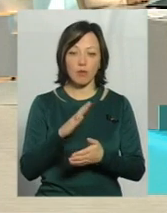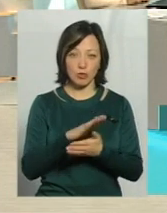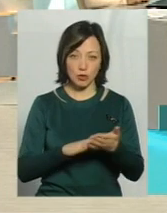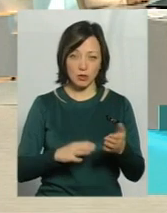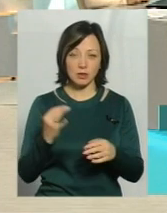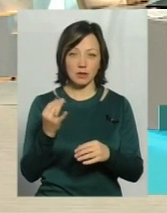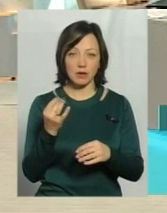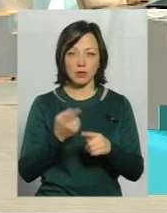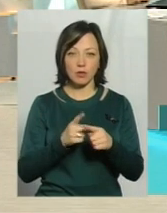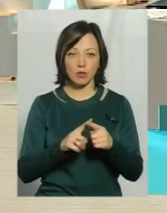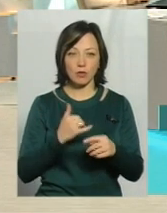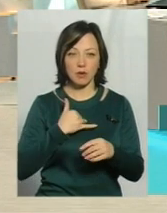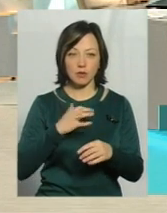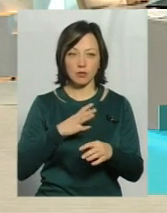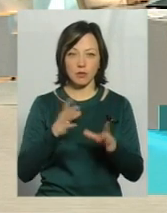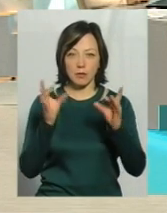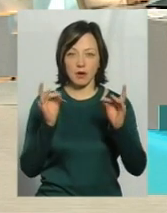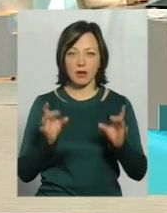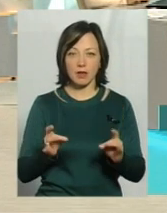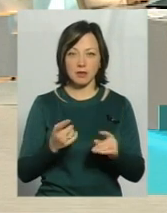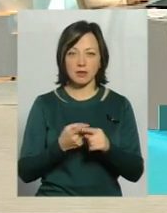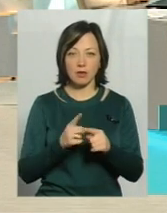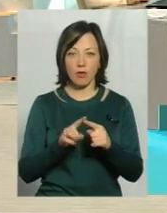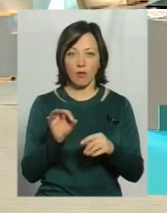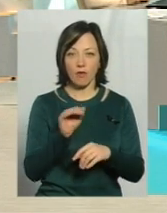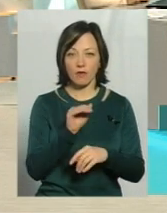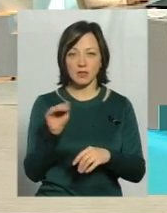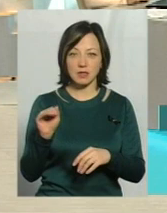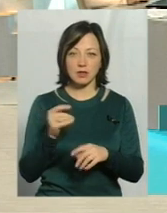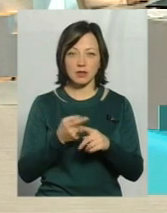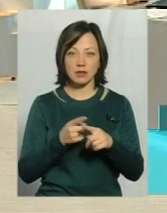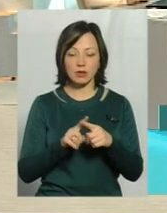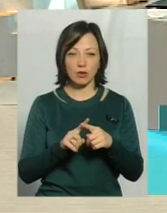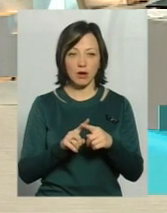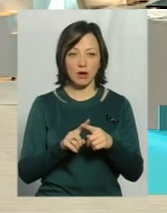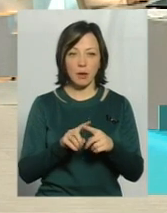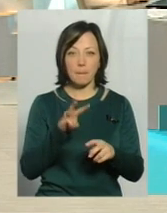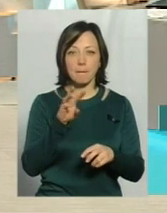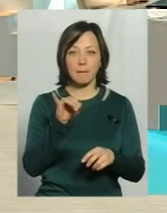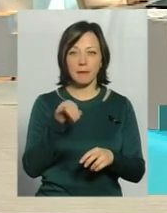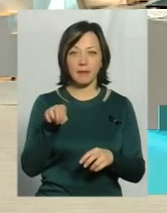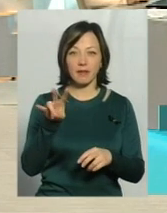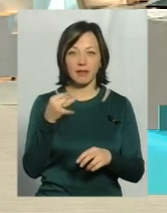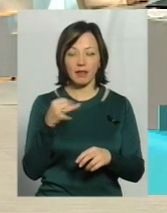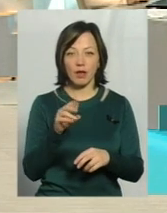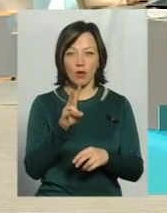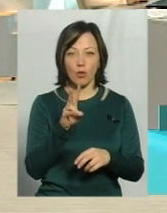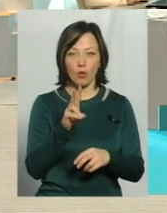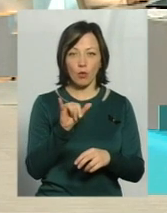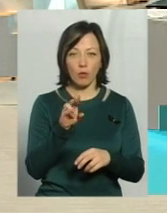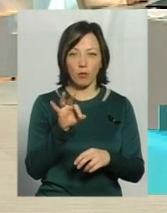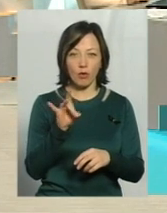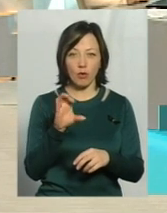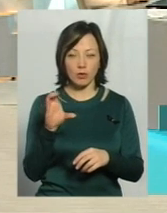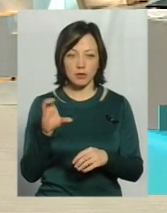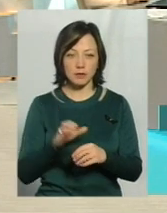за. В мене навіть був мішочок цього в офісі цього мідного купороса, який добутий як